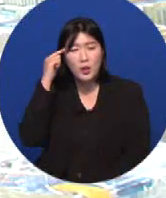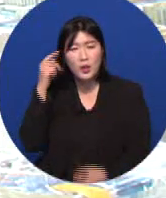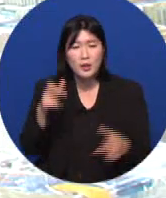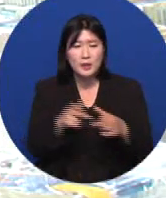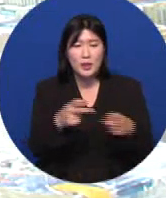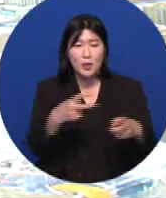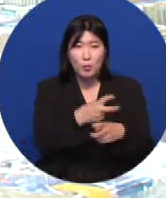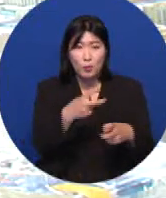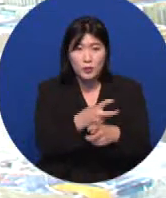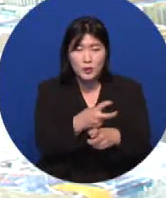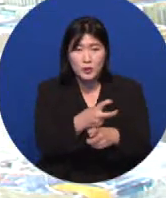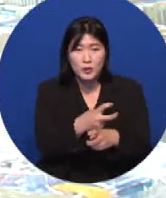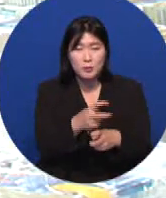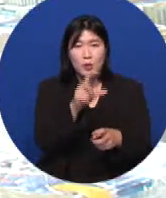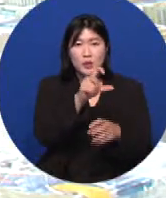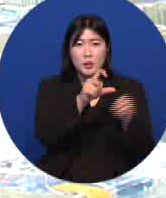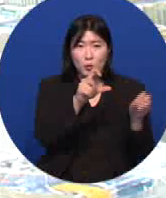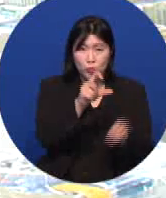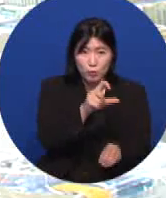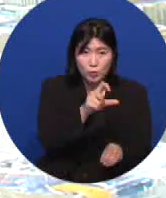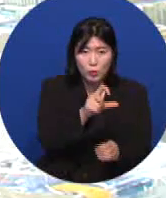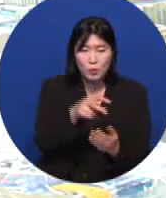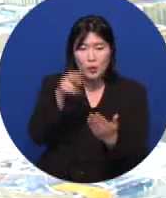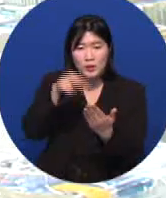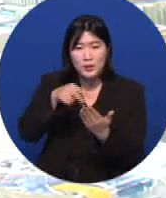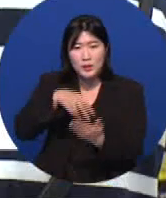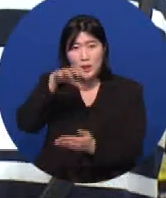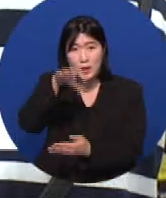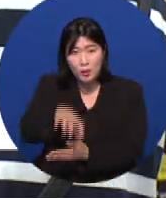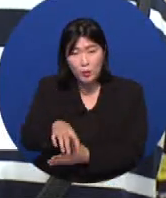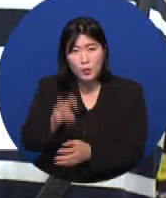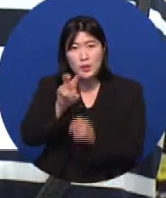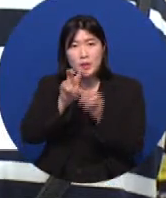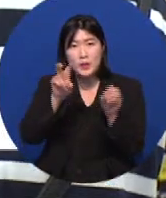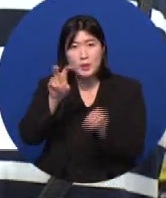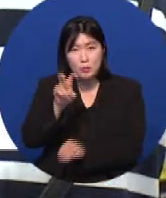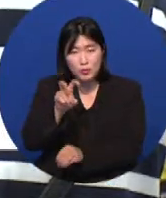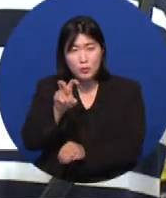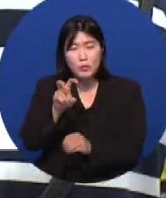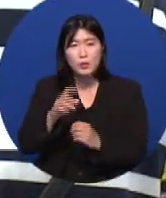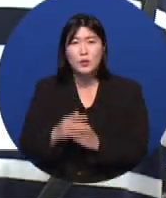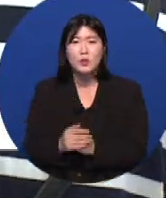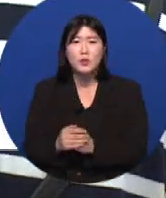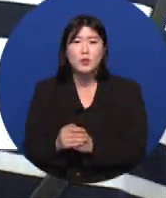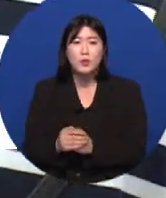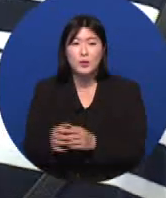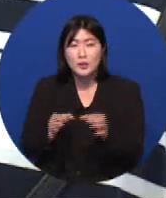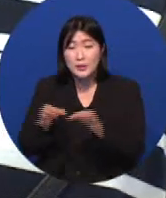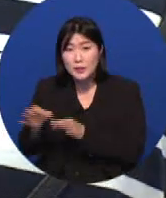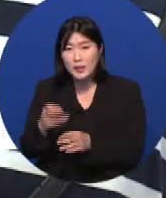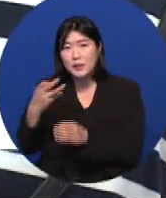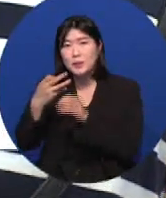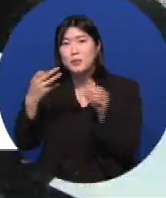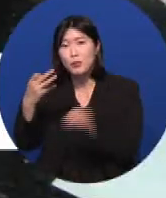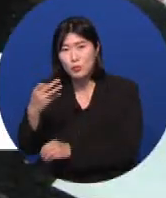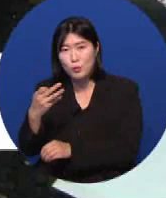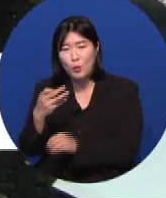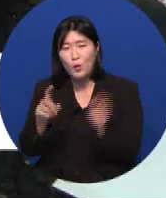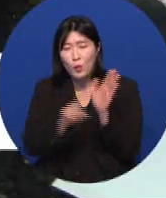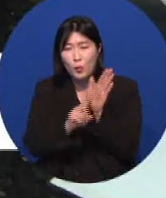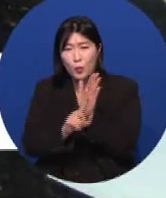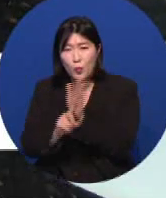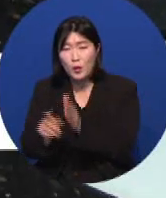교통 복지대상자 5% 추가 캐시 백과 지역 서점 도서 캐시 110% 전통 시점과 상점과